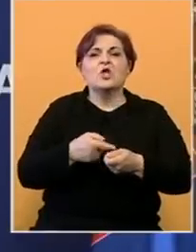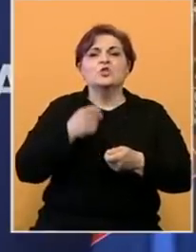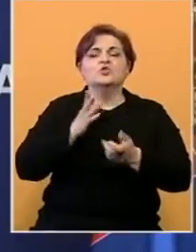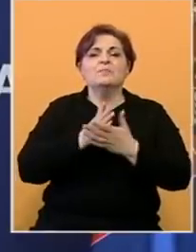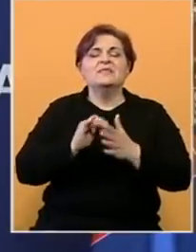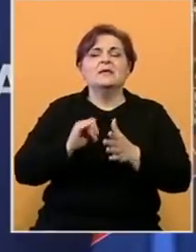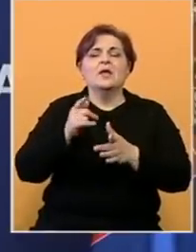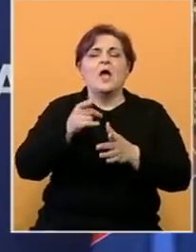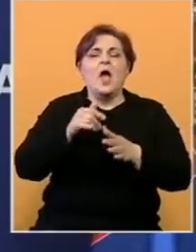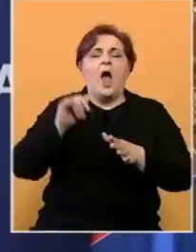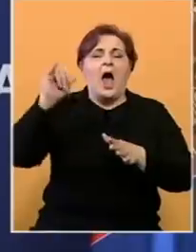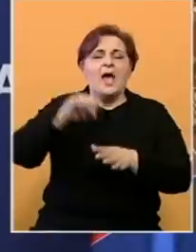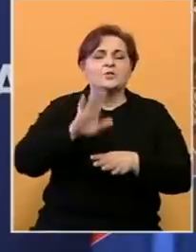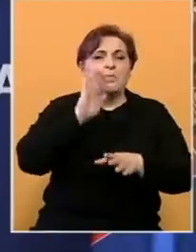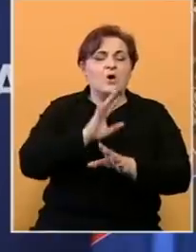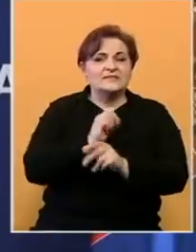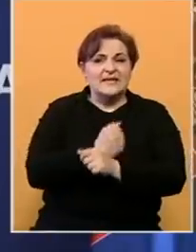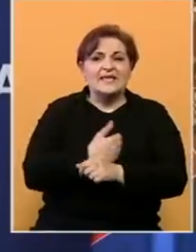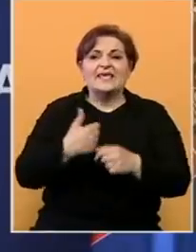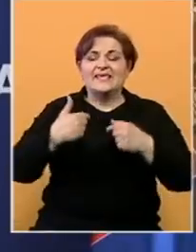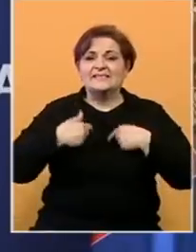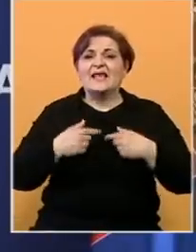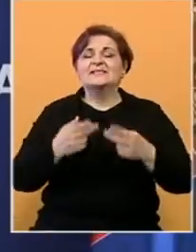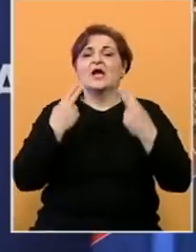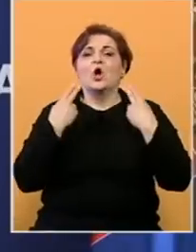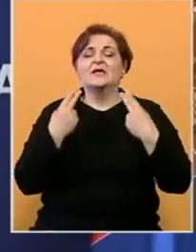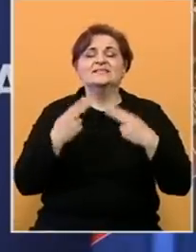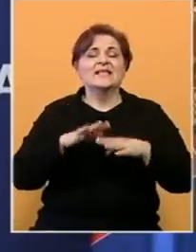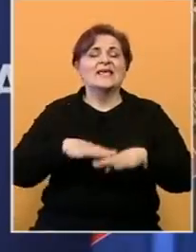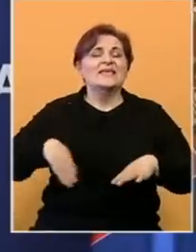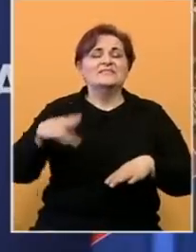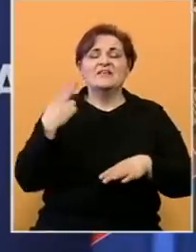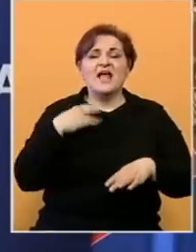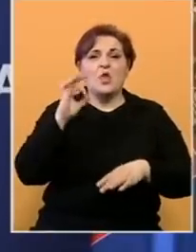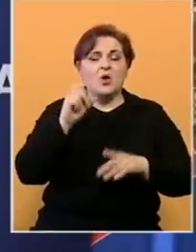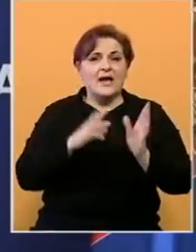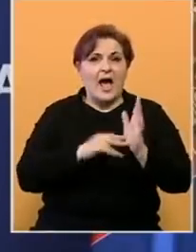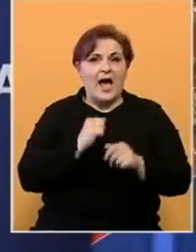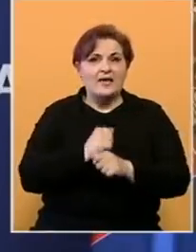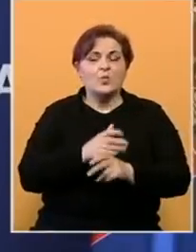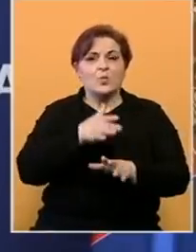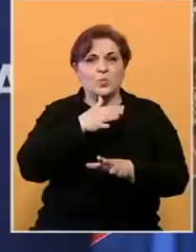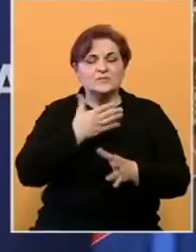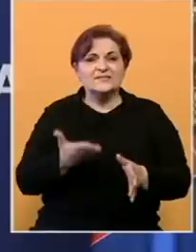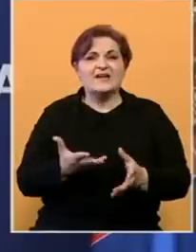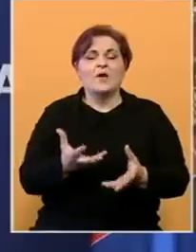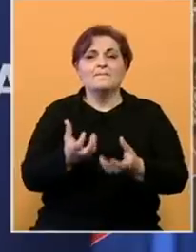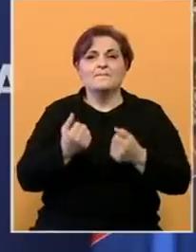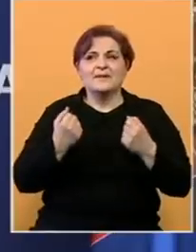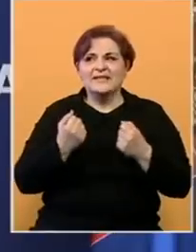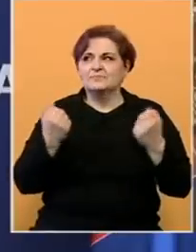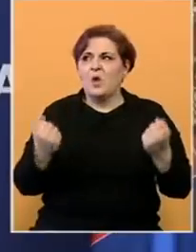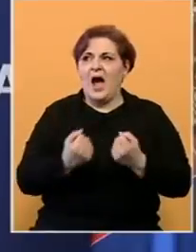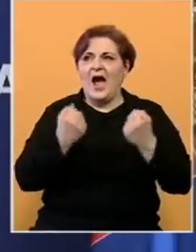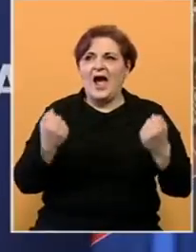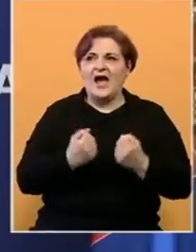aerodrom Bosne i Hercegovine i za nas je jako značajno da svi nadležni organi u Sarajevu preduzmu